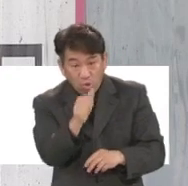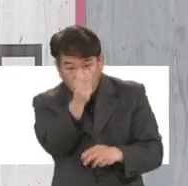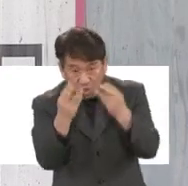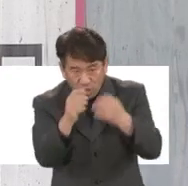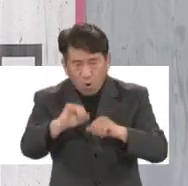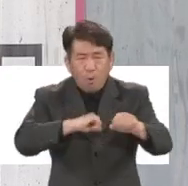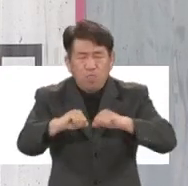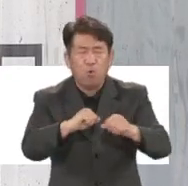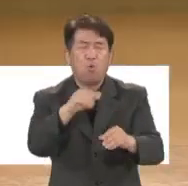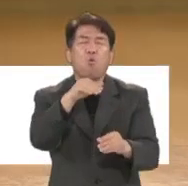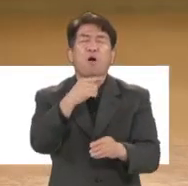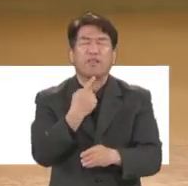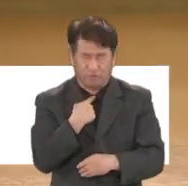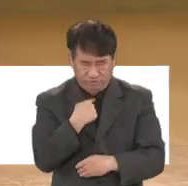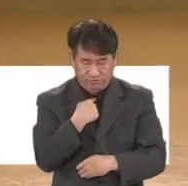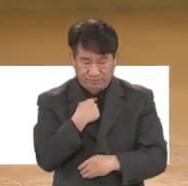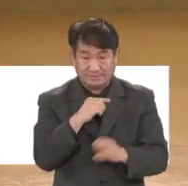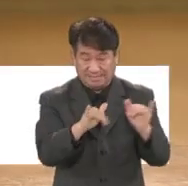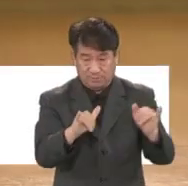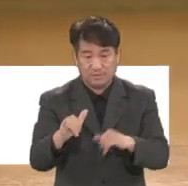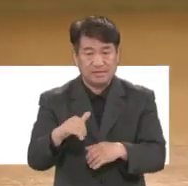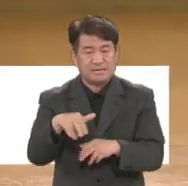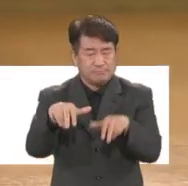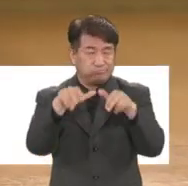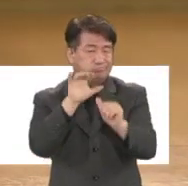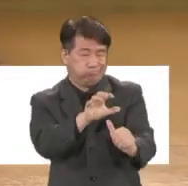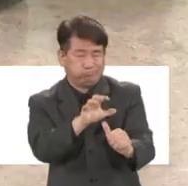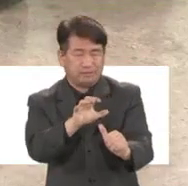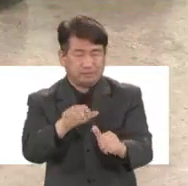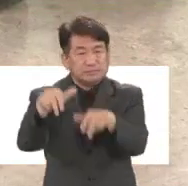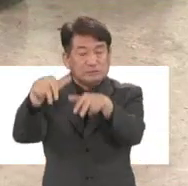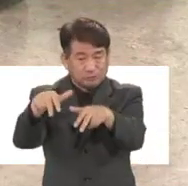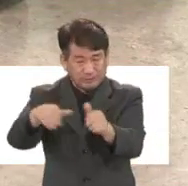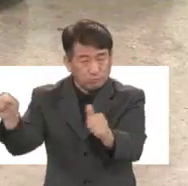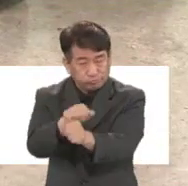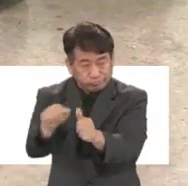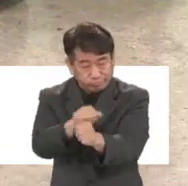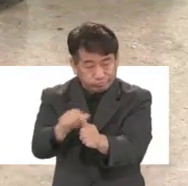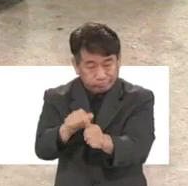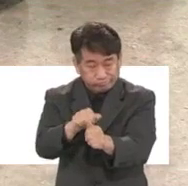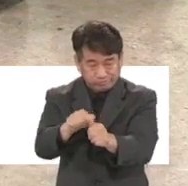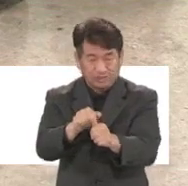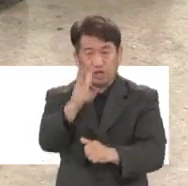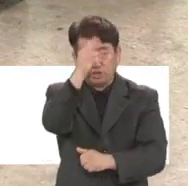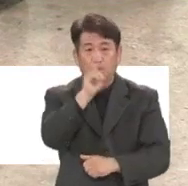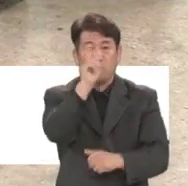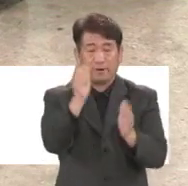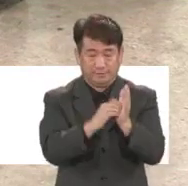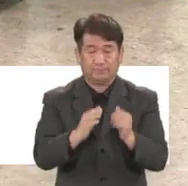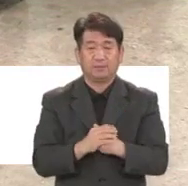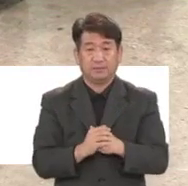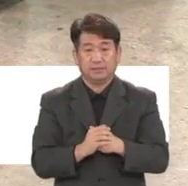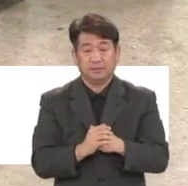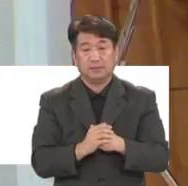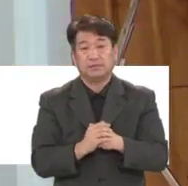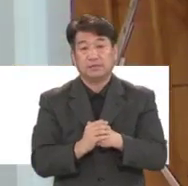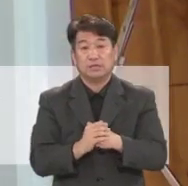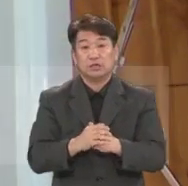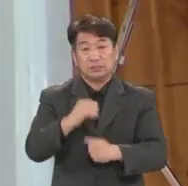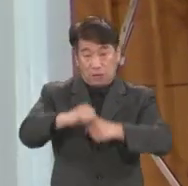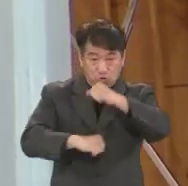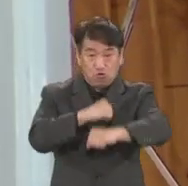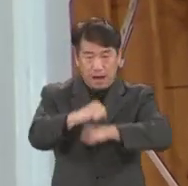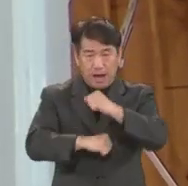하고이를 제지하는 선관위 직원 등에게 폭언과 폭행을 한 선거인 2명을 경찰에 고발했습니다 선관위는